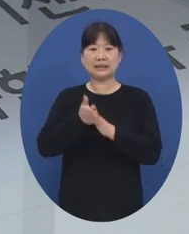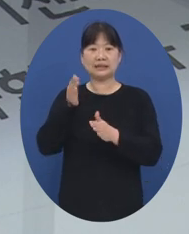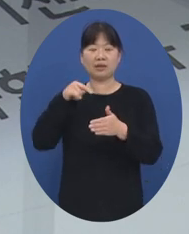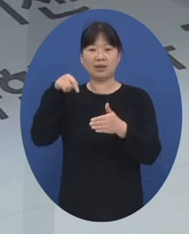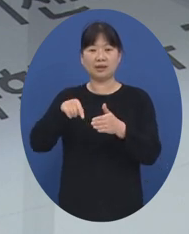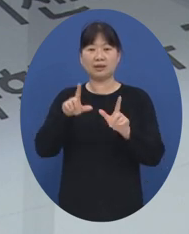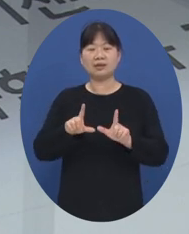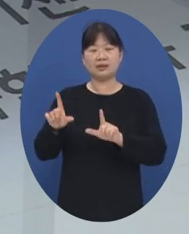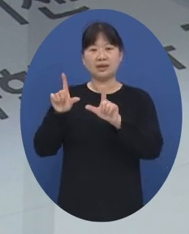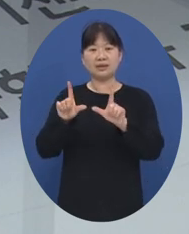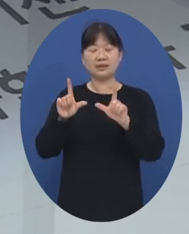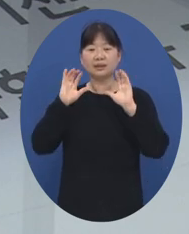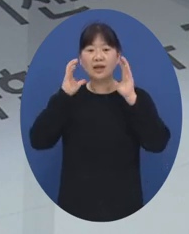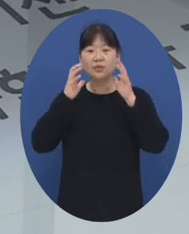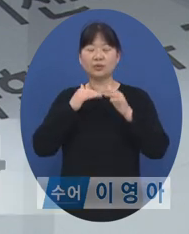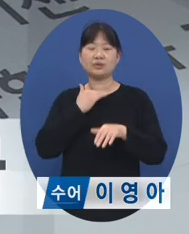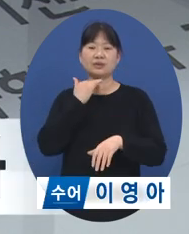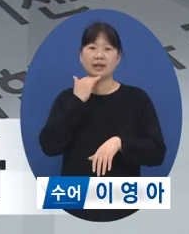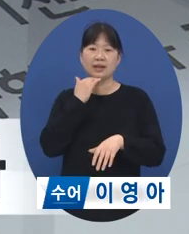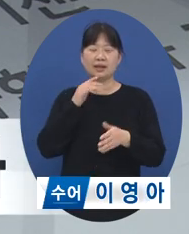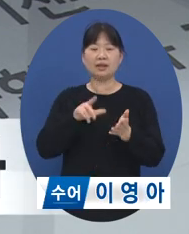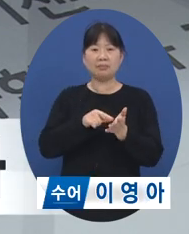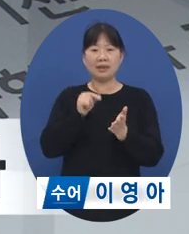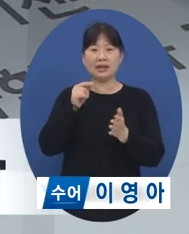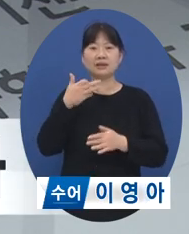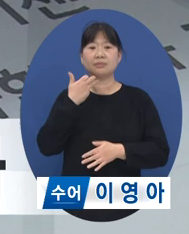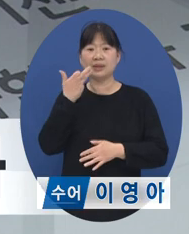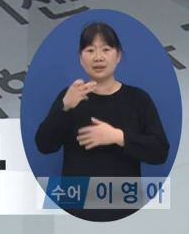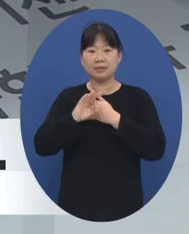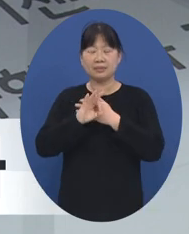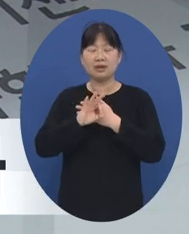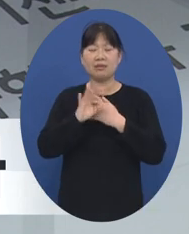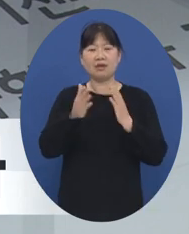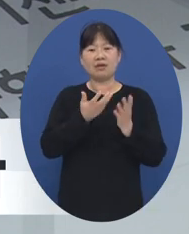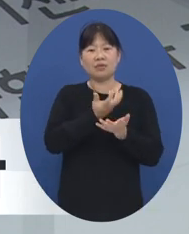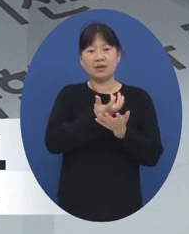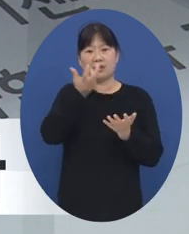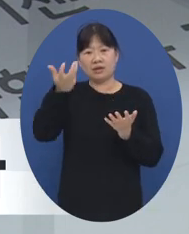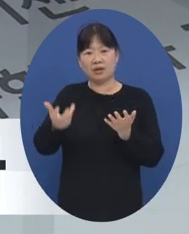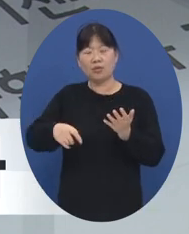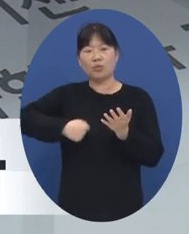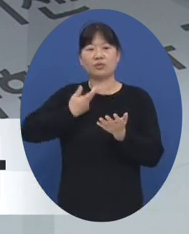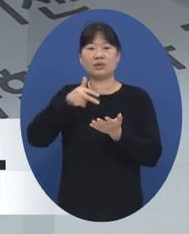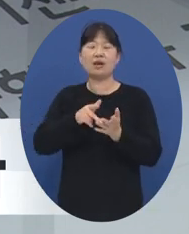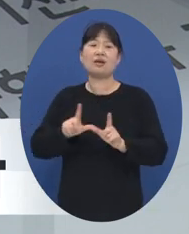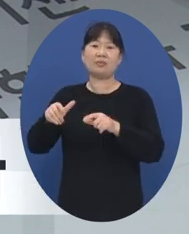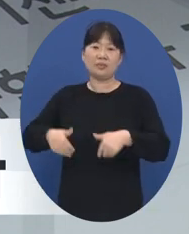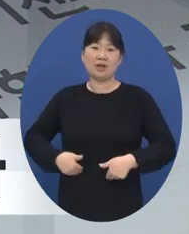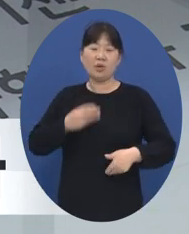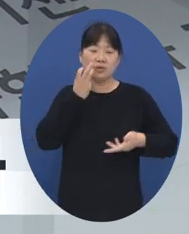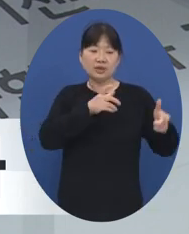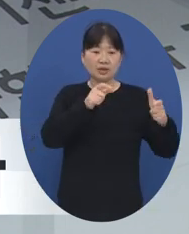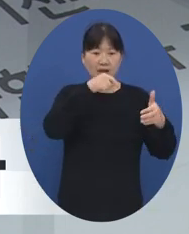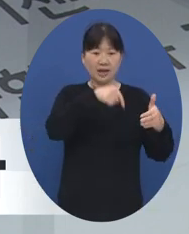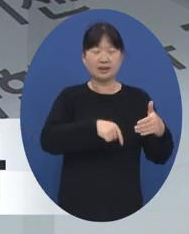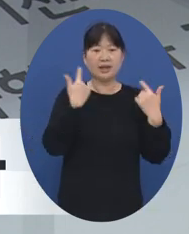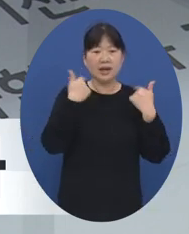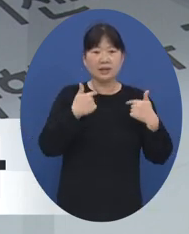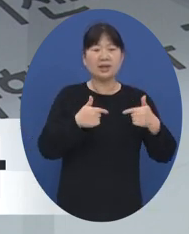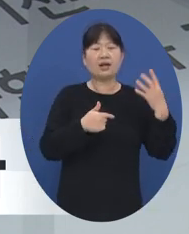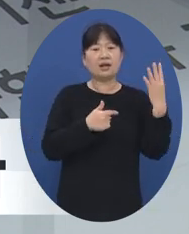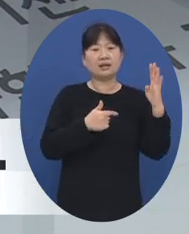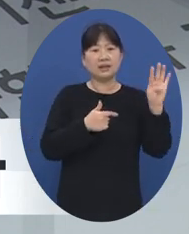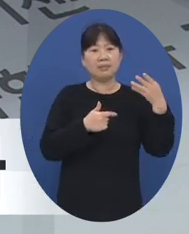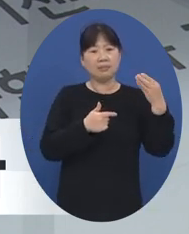복지시설 등에서 지내는 아동들은 만 18세가 되면 시설을 퇴소해 독립해야 합니다. 경기 지역에서만 해마다 400여 명이